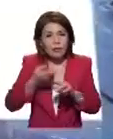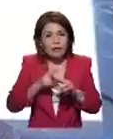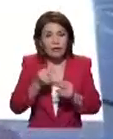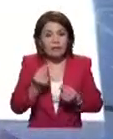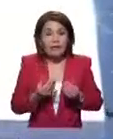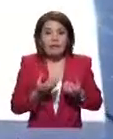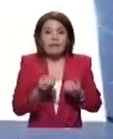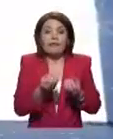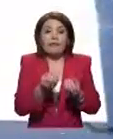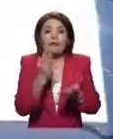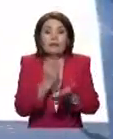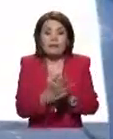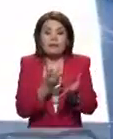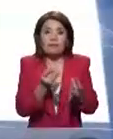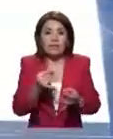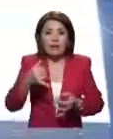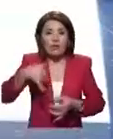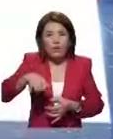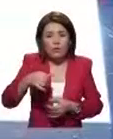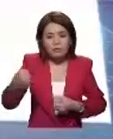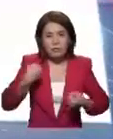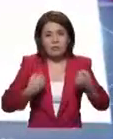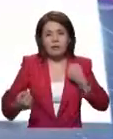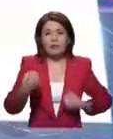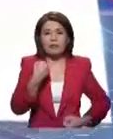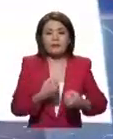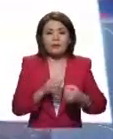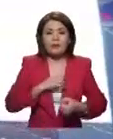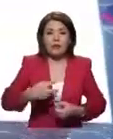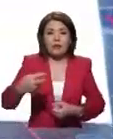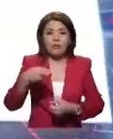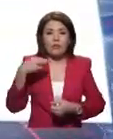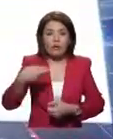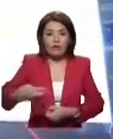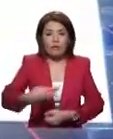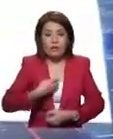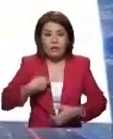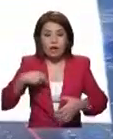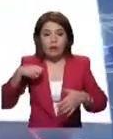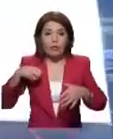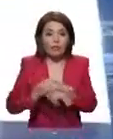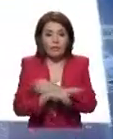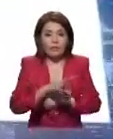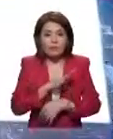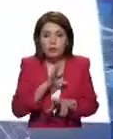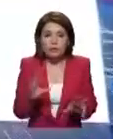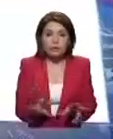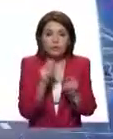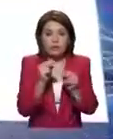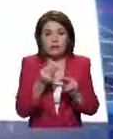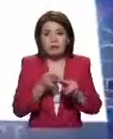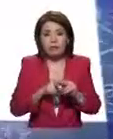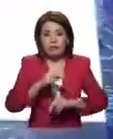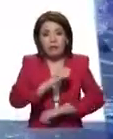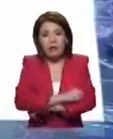избил меня. Бил утюгом, всем, что под руку попадало. Хотел ножом ударить, увернулась и прибежала к вам. Я оделся, вылетел. Под моим